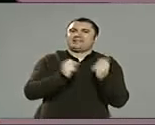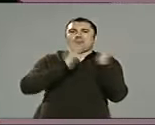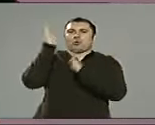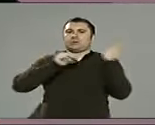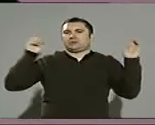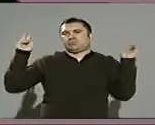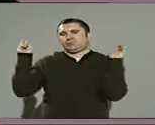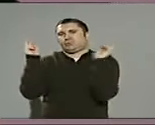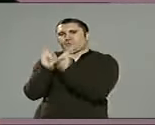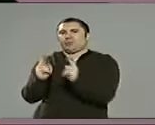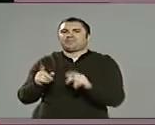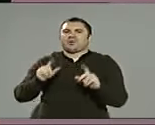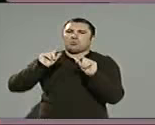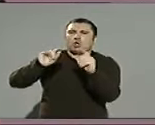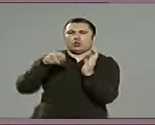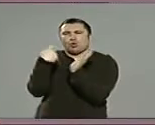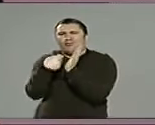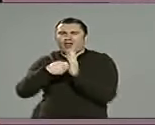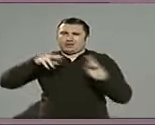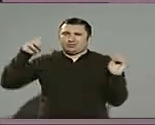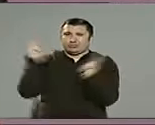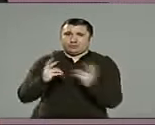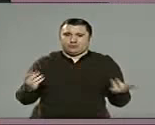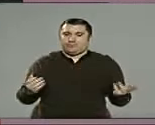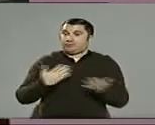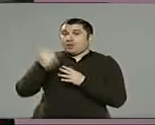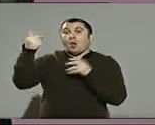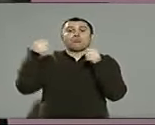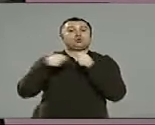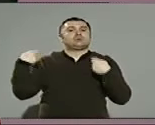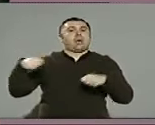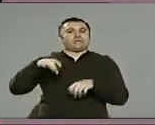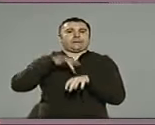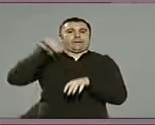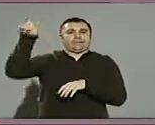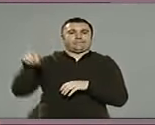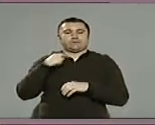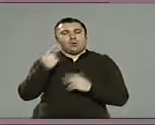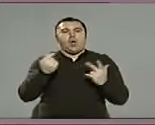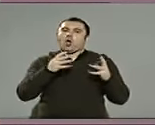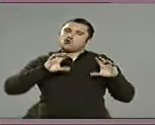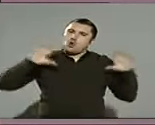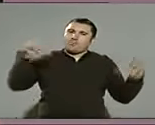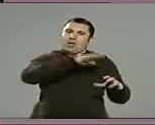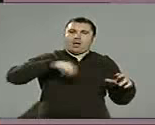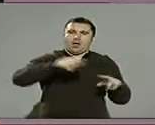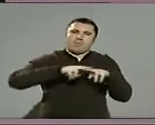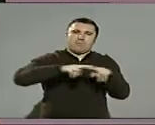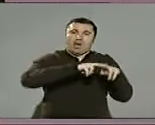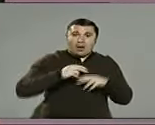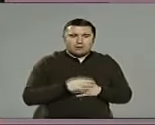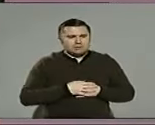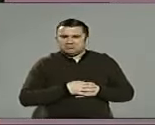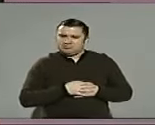Genossen. Denn nichts anderes ist es, wenn die Bundeskanzlerin die Anpassung an die globalen Märkte als